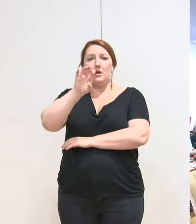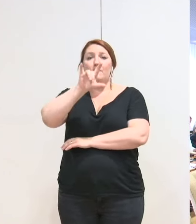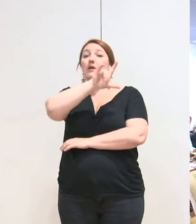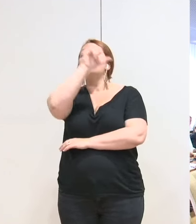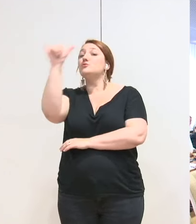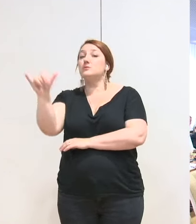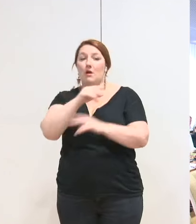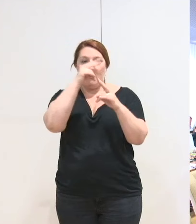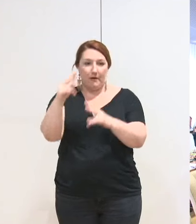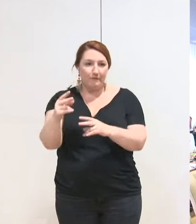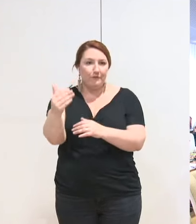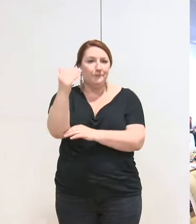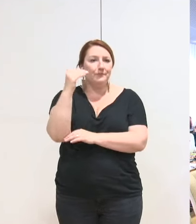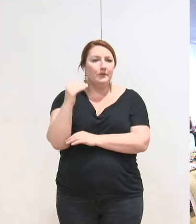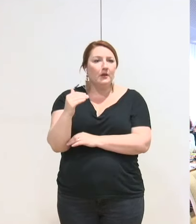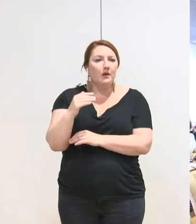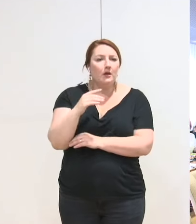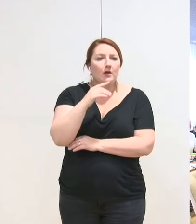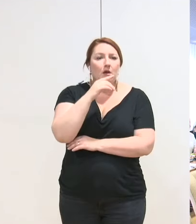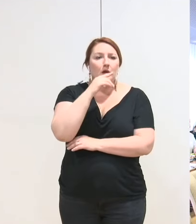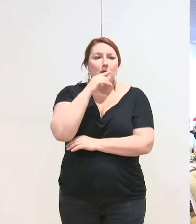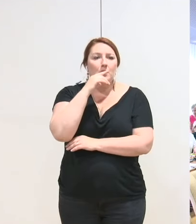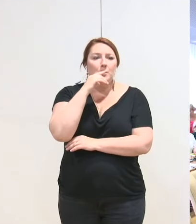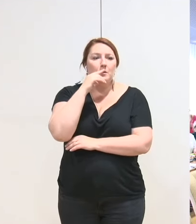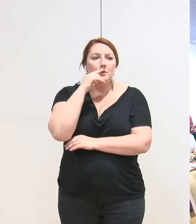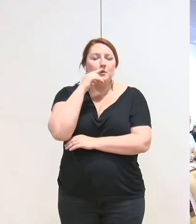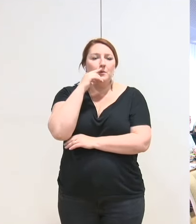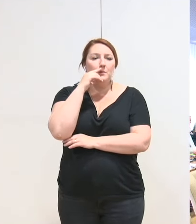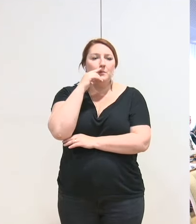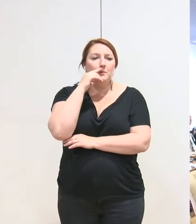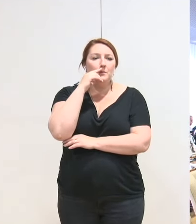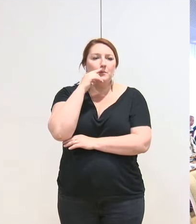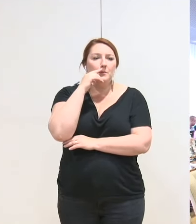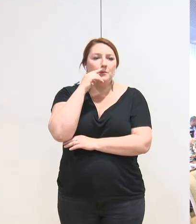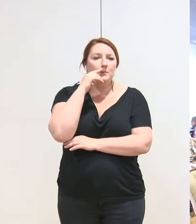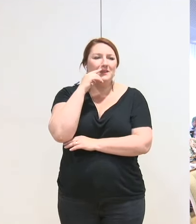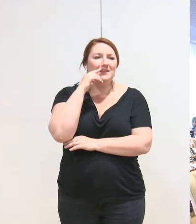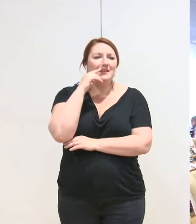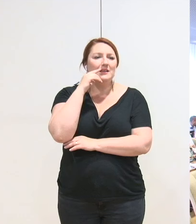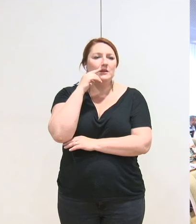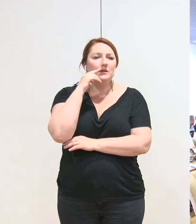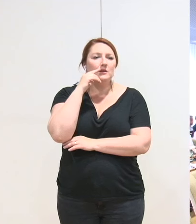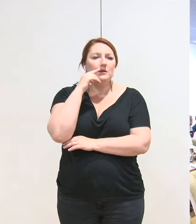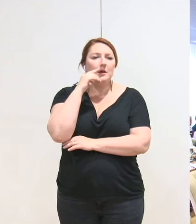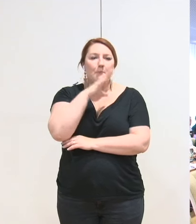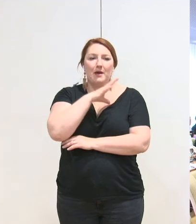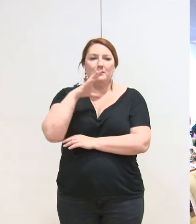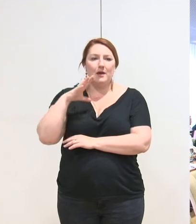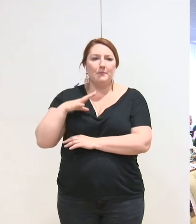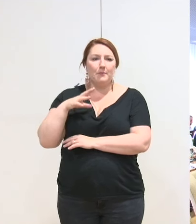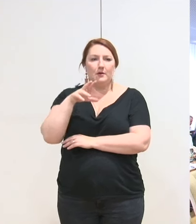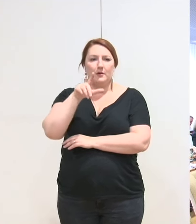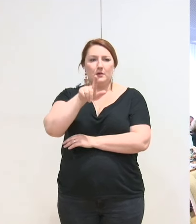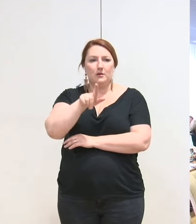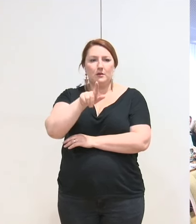Bernard monsieur sad bousayen donne pouvoir à monsieurfast jusqu'à son arrivée Laurence